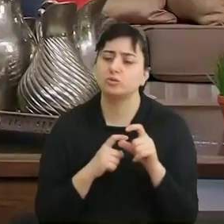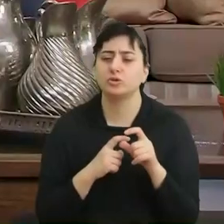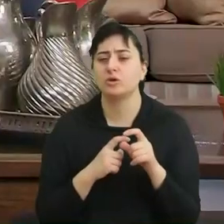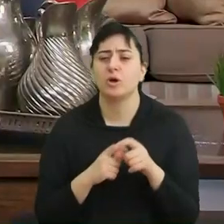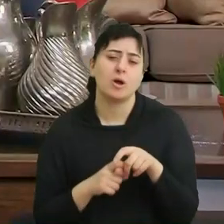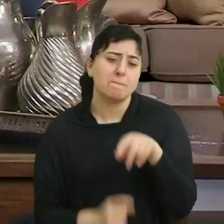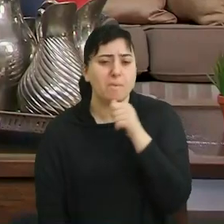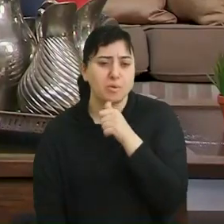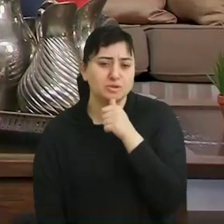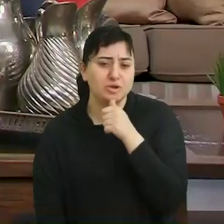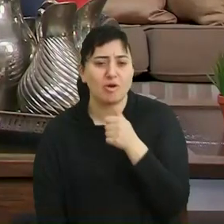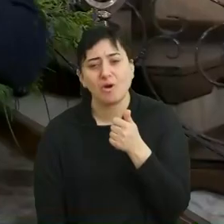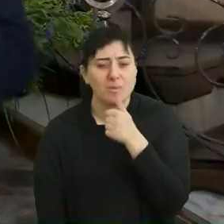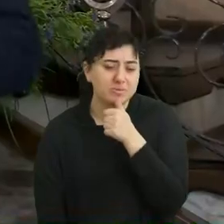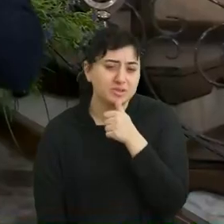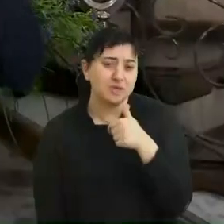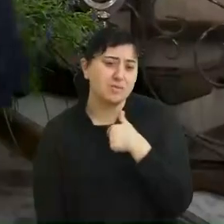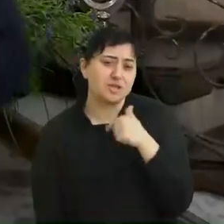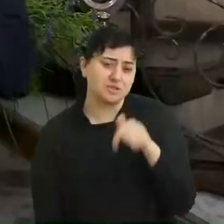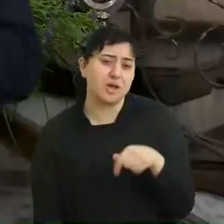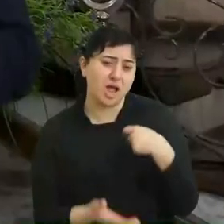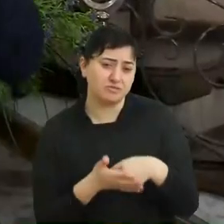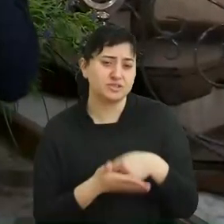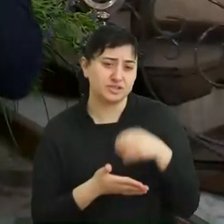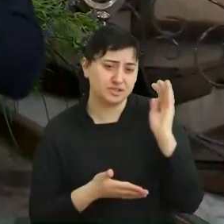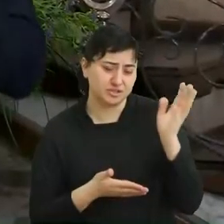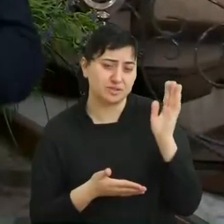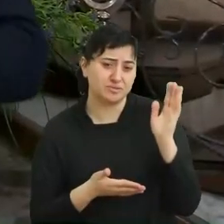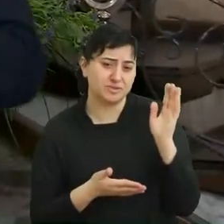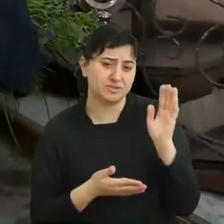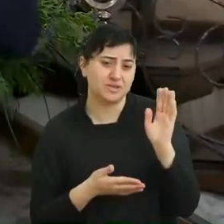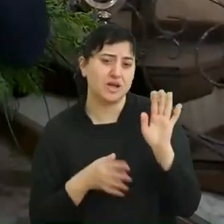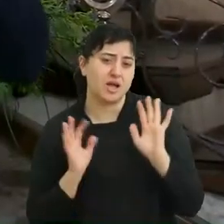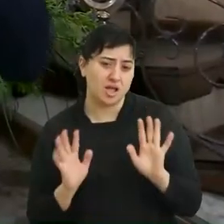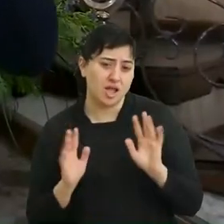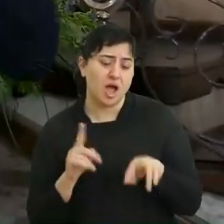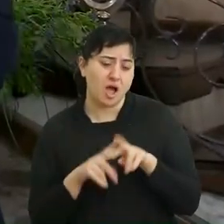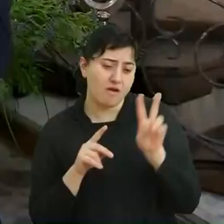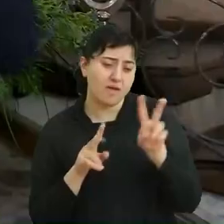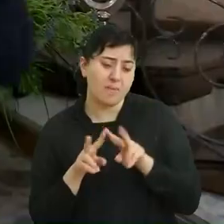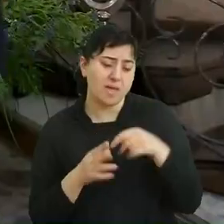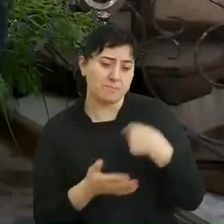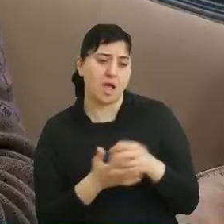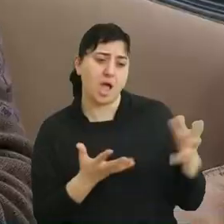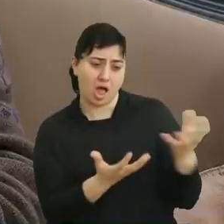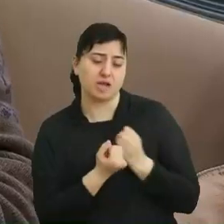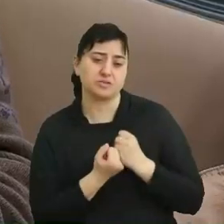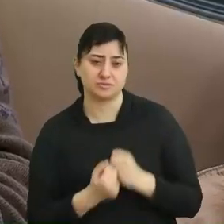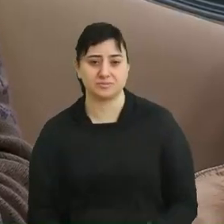tamam. Babişko, babişko ben şimdi alışverişe gideceğim. Bütün AVM'yi satın alıp